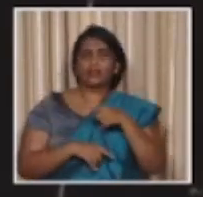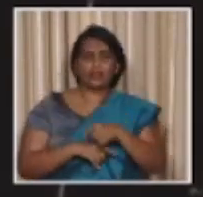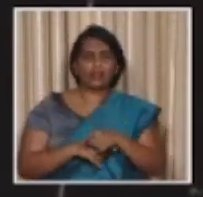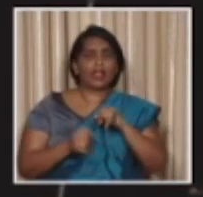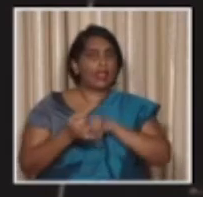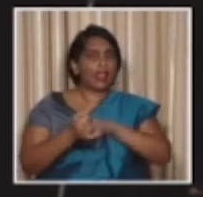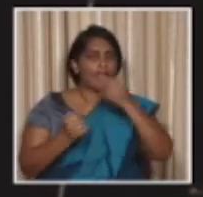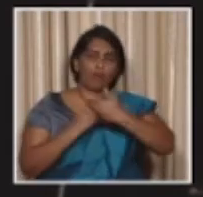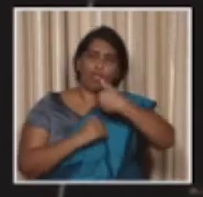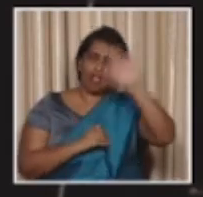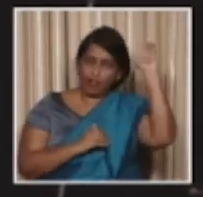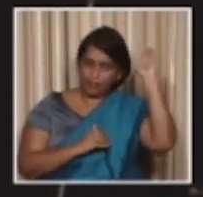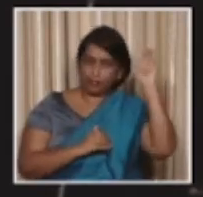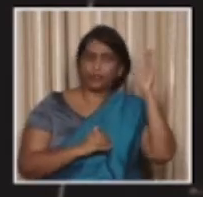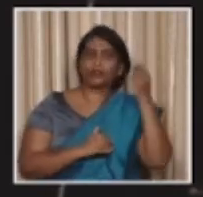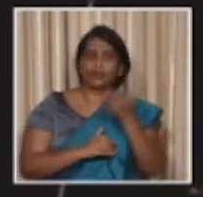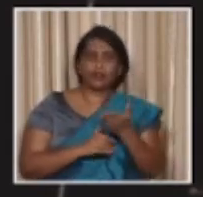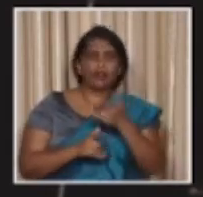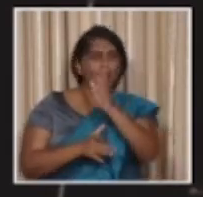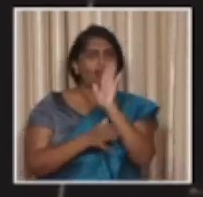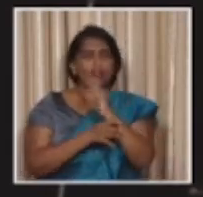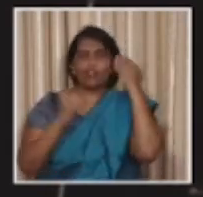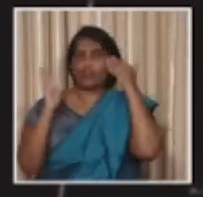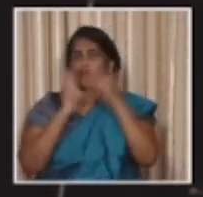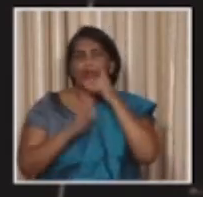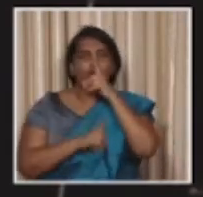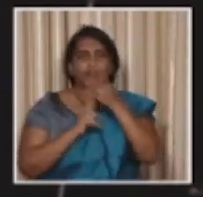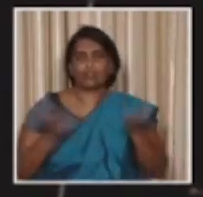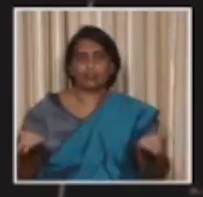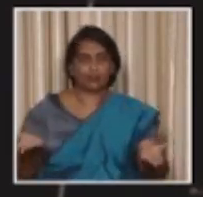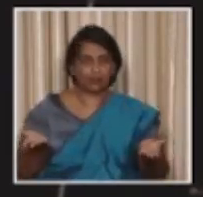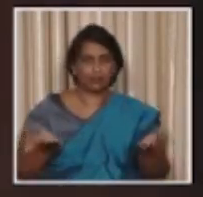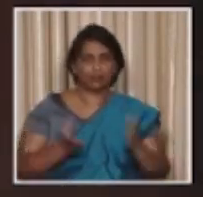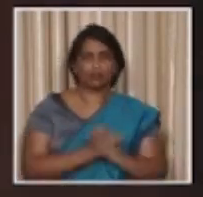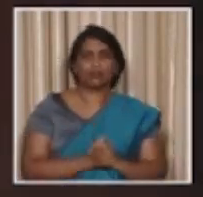ලේකම් තුනේ පහ වෙනා කරලා තියෙන්නේ කොහොමද නිදහස් පක්ෂය ගැන කතා කරන්නේ